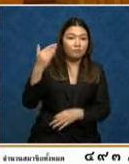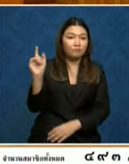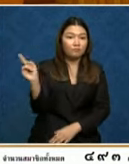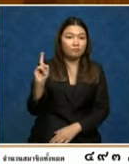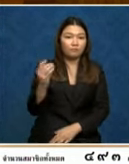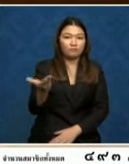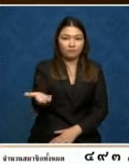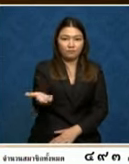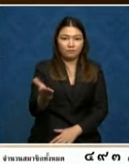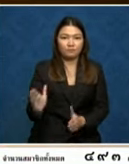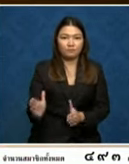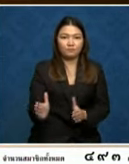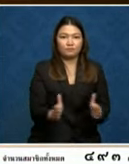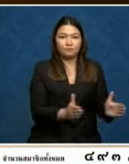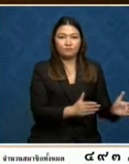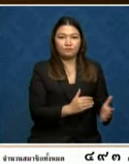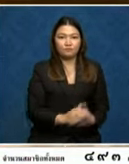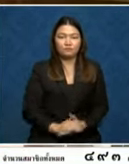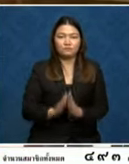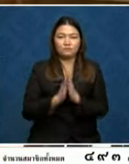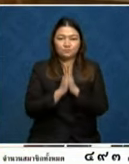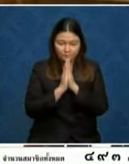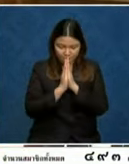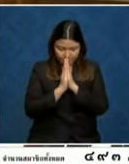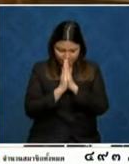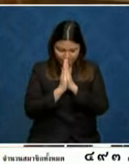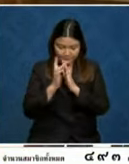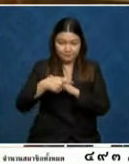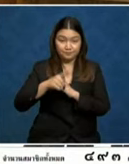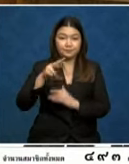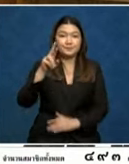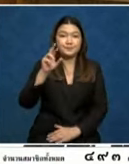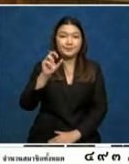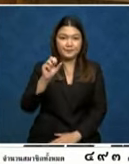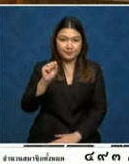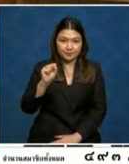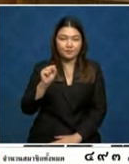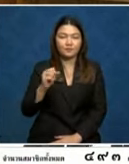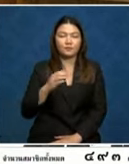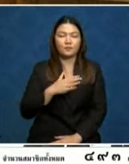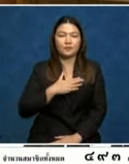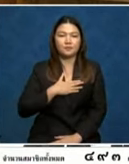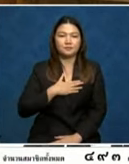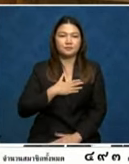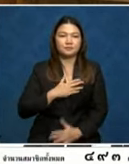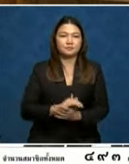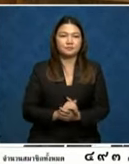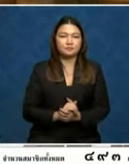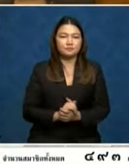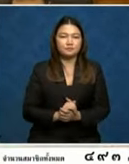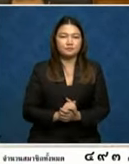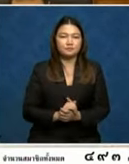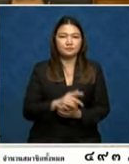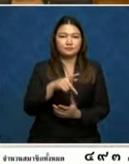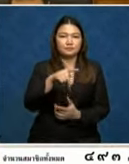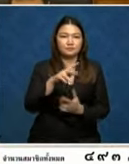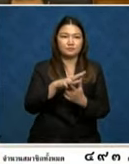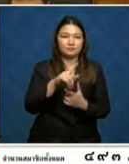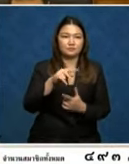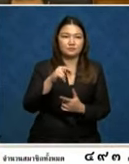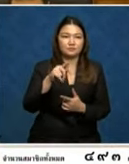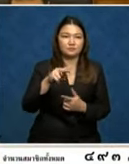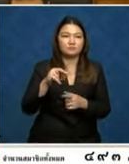ครับกับเรียนท่านประทานสภาผู้แทน ราสดอนที่ขรบผมนายพัฒนาสพโส